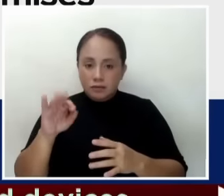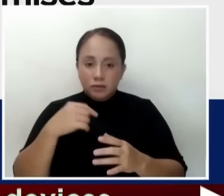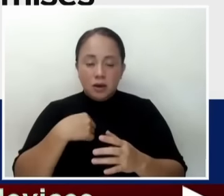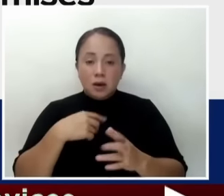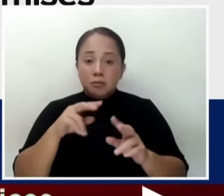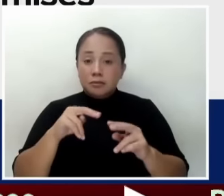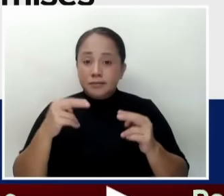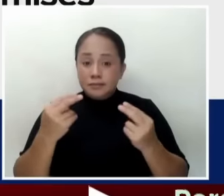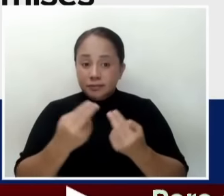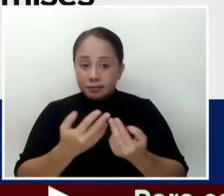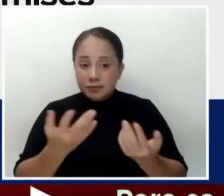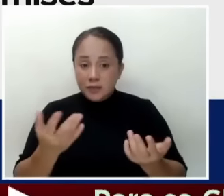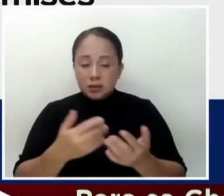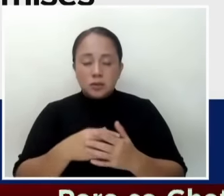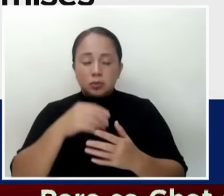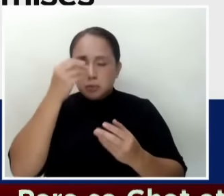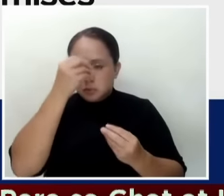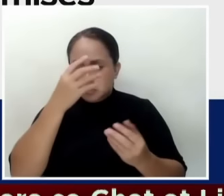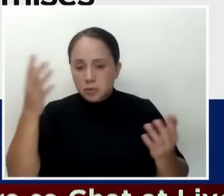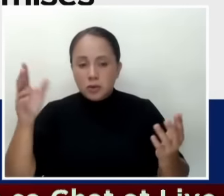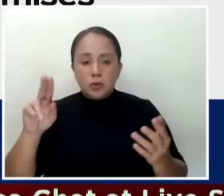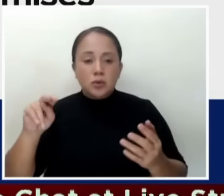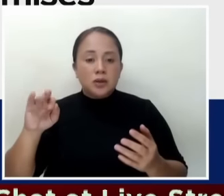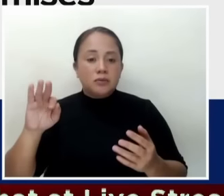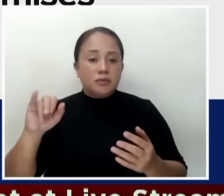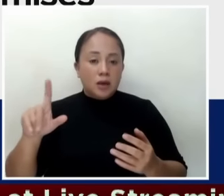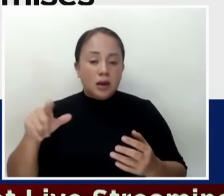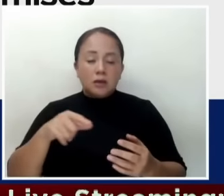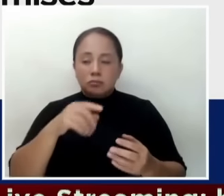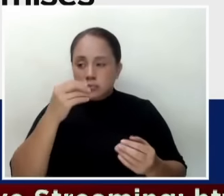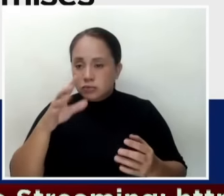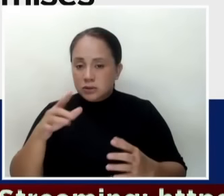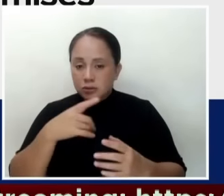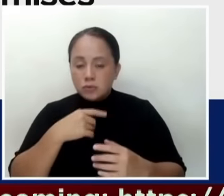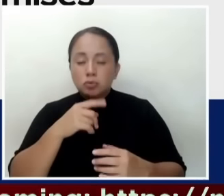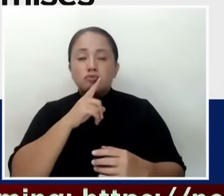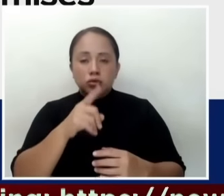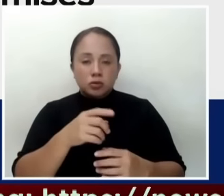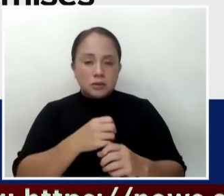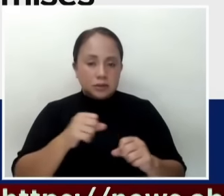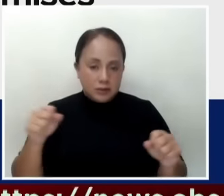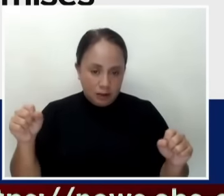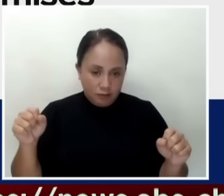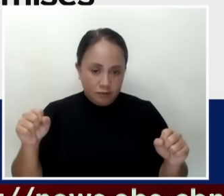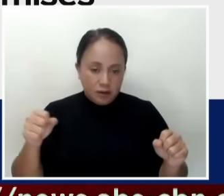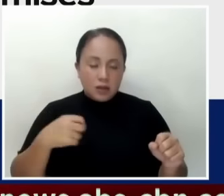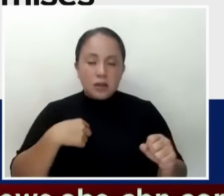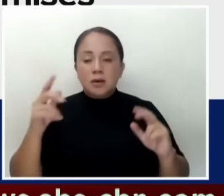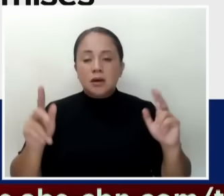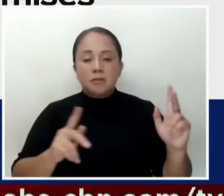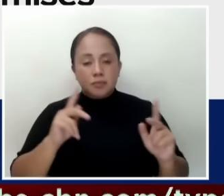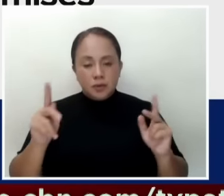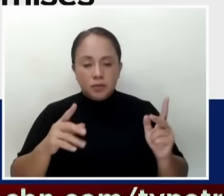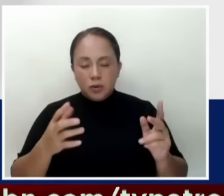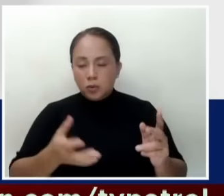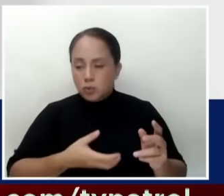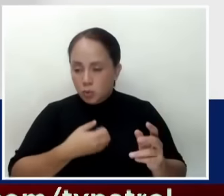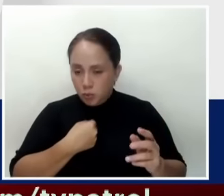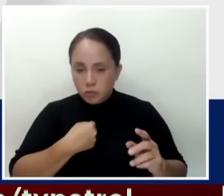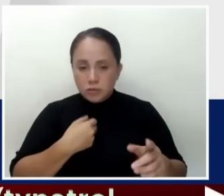UNIFIL. Pinalalahanan ng UNIFIL ang Israel na tiyakin ang kaligtasan at seguridad ng mga tauhan at ari-arian ng